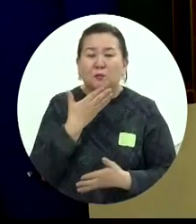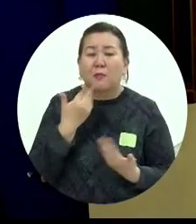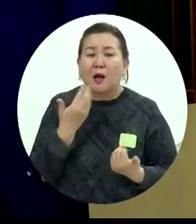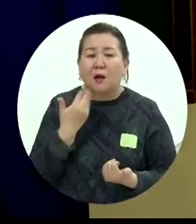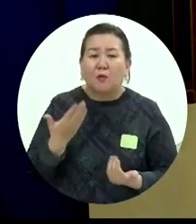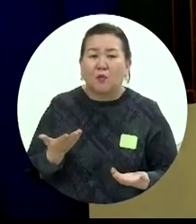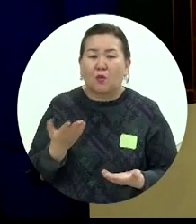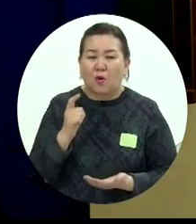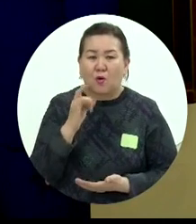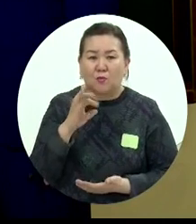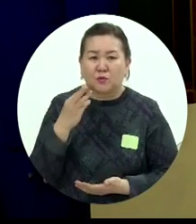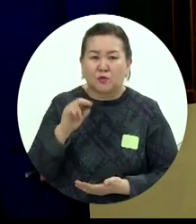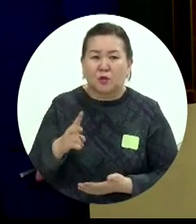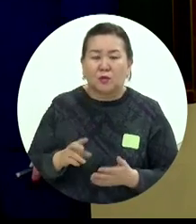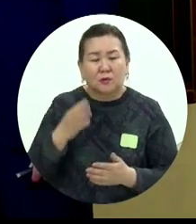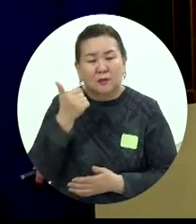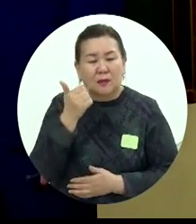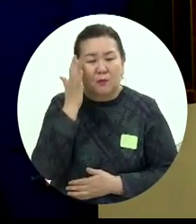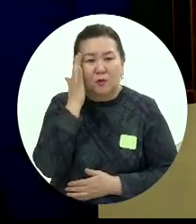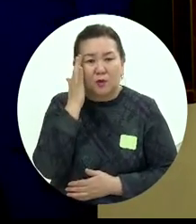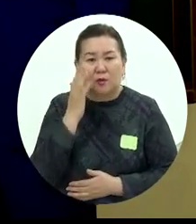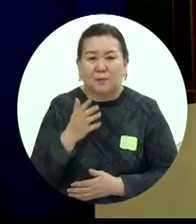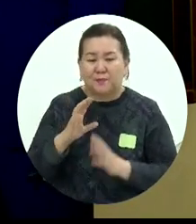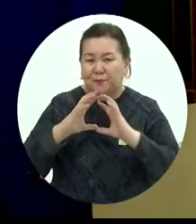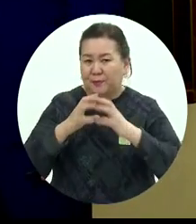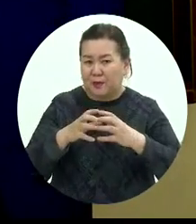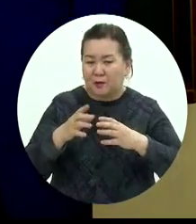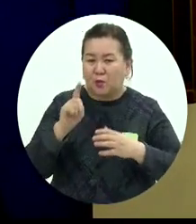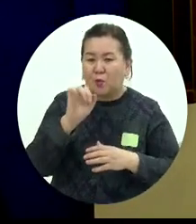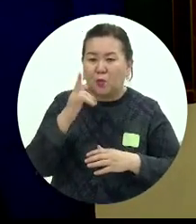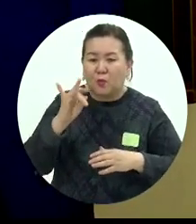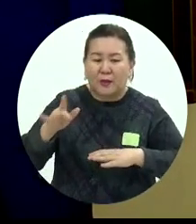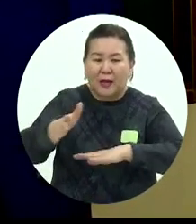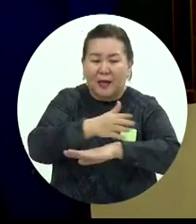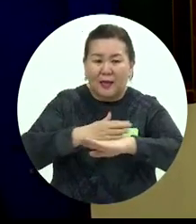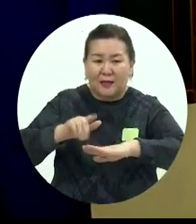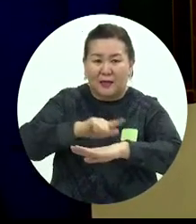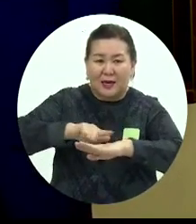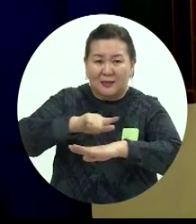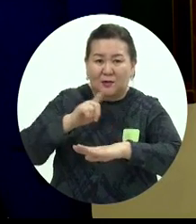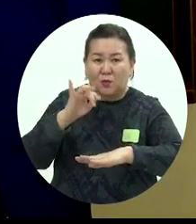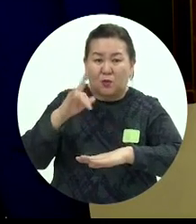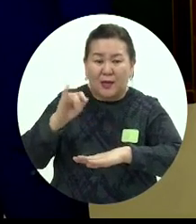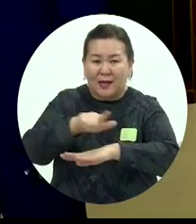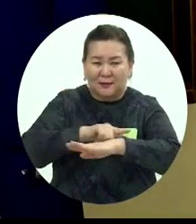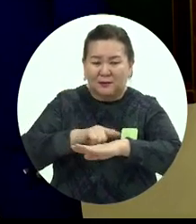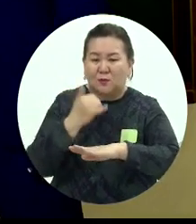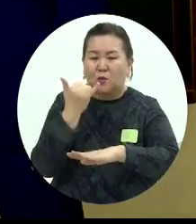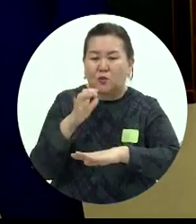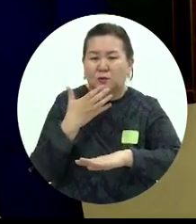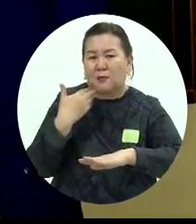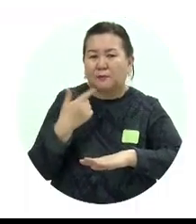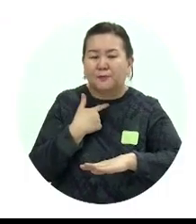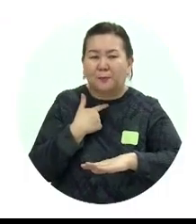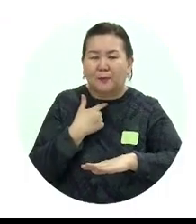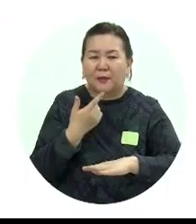бэ? За энэ талаар та бүхэн эргүүлж бодоорой. Дэлхийн нийт хуурай газрын 70% ус эзэлж байхад одоо хүн төрөлхтөө яагаад усны хомсдолд орсон